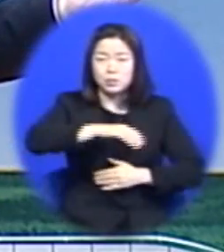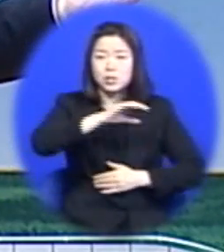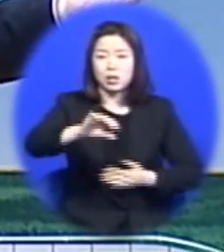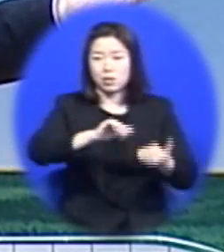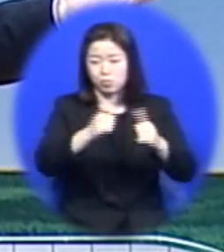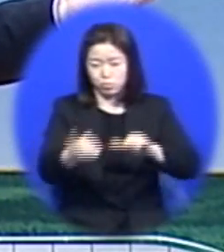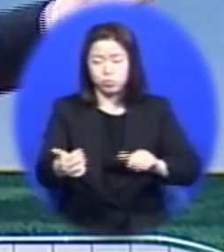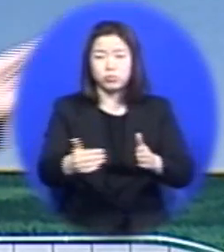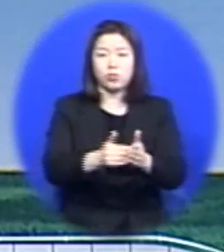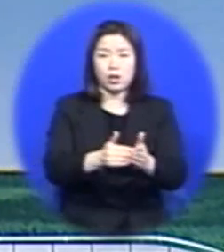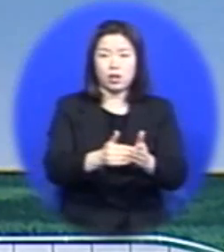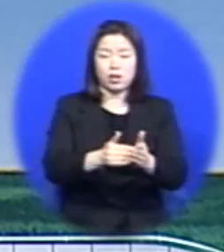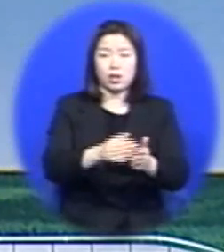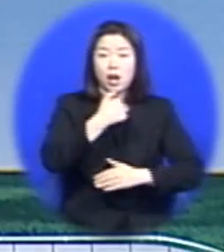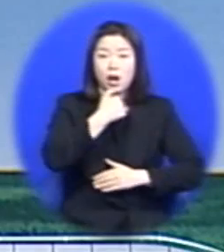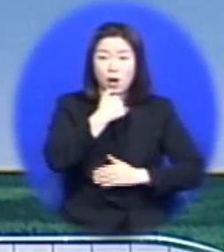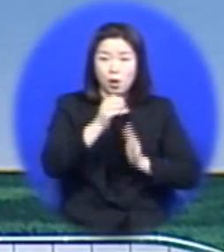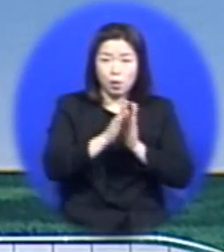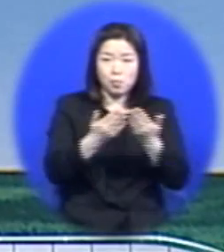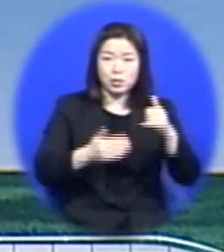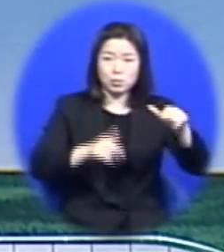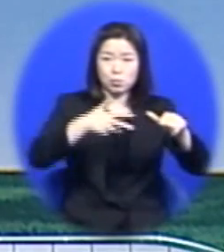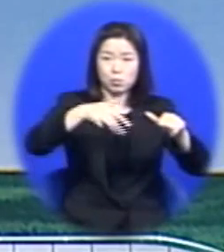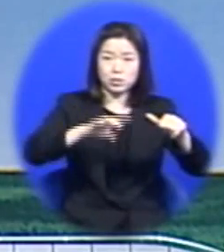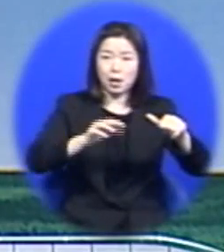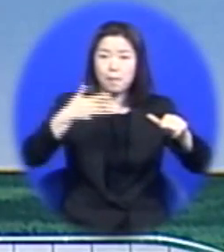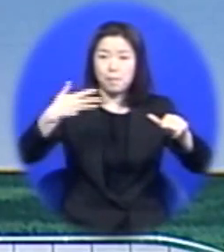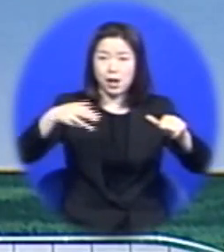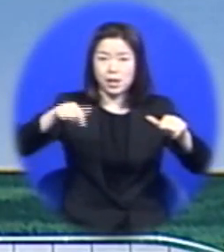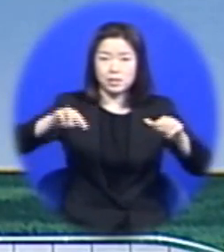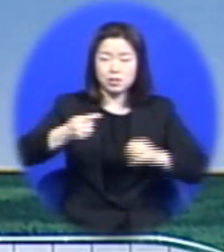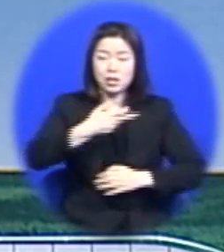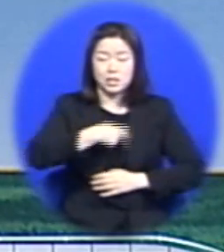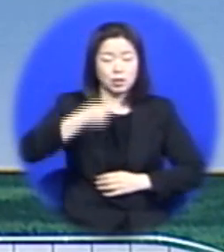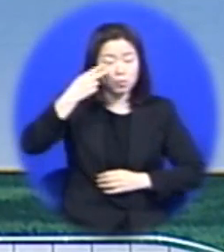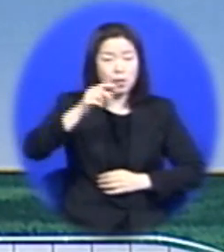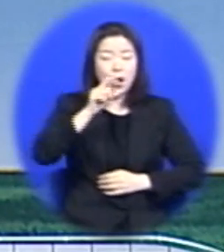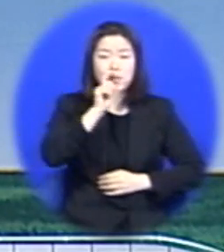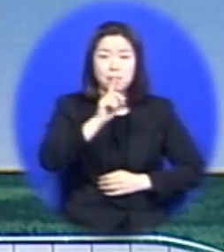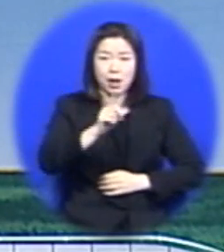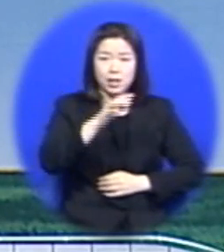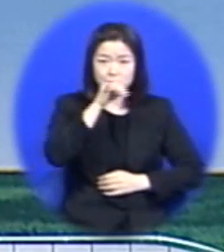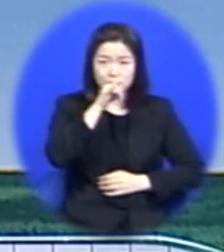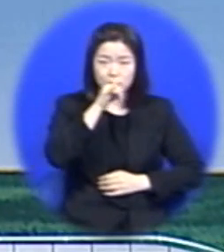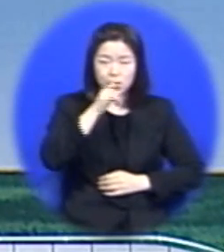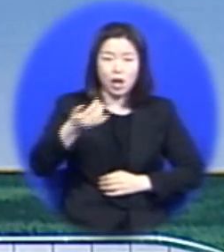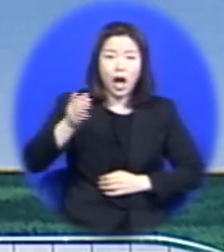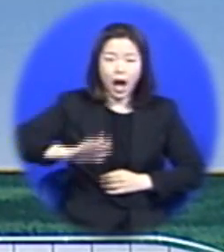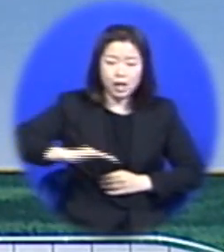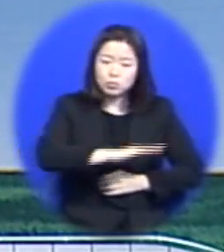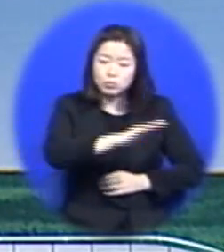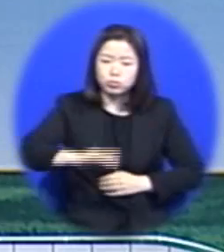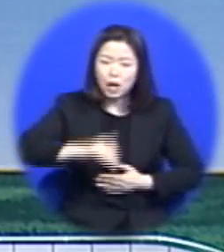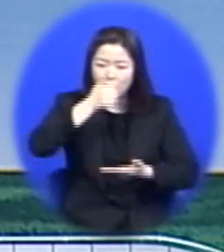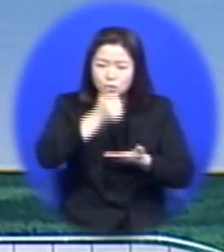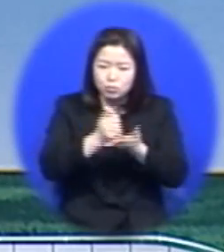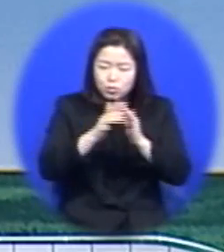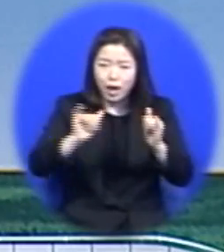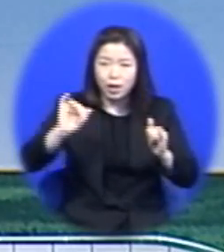분입니다. 로마서 5장 8절에 사도 바울이 이미 말씀하셨습니다. 그러나 우리가 아직 죄인이었을